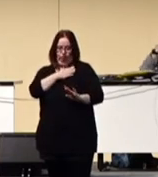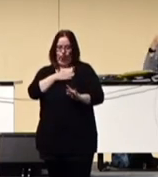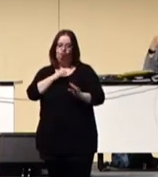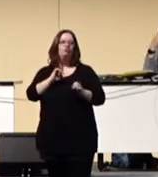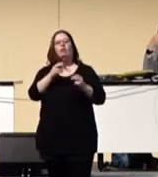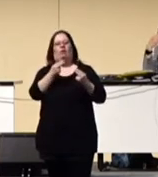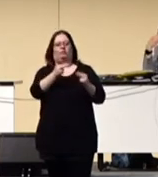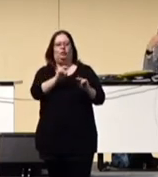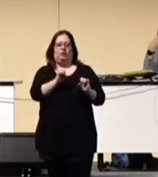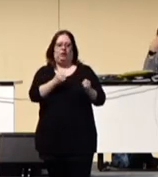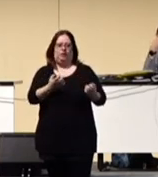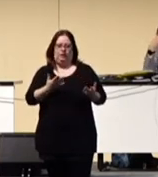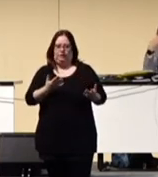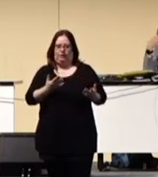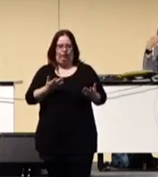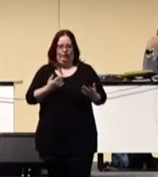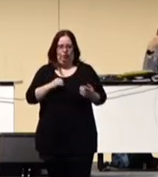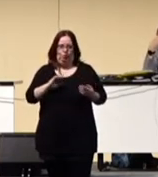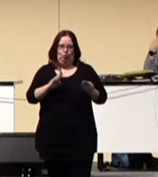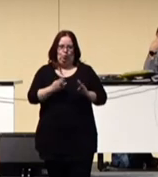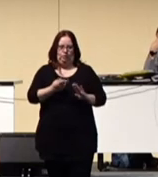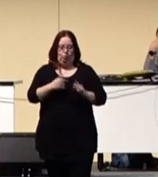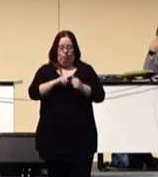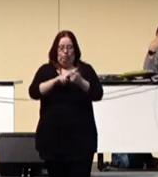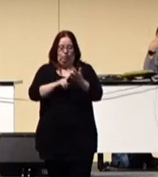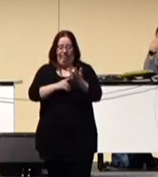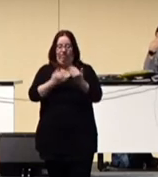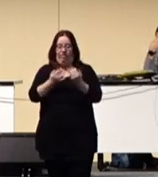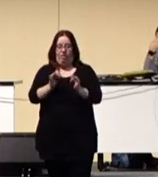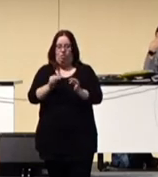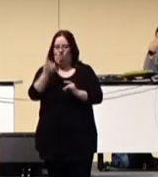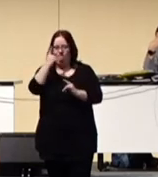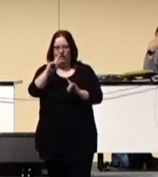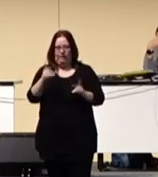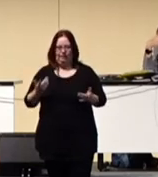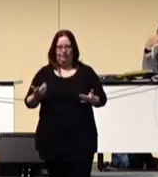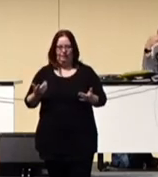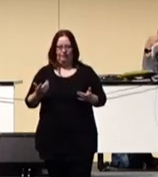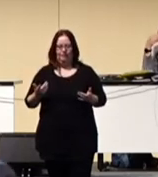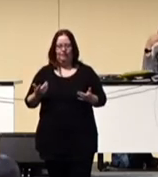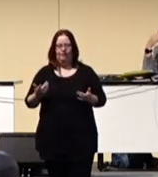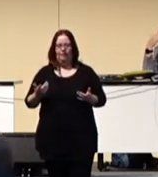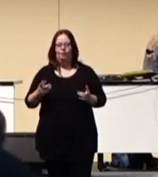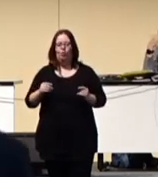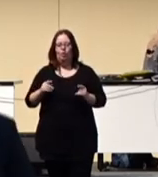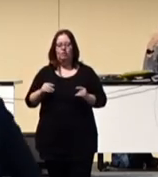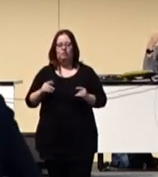möglich, das zu beantworten, was da im Einzelnen abgerufen ist. Das